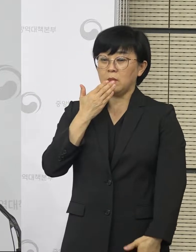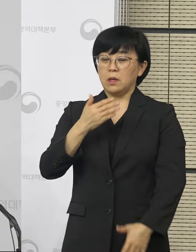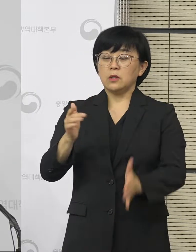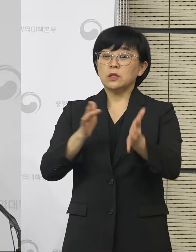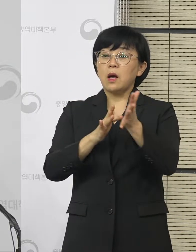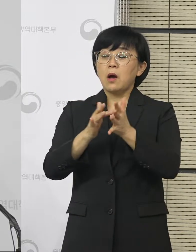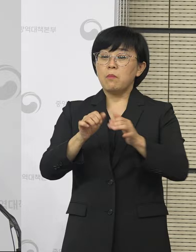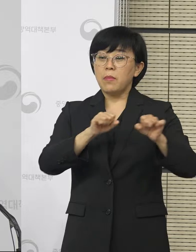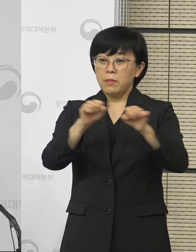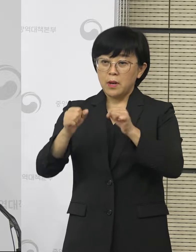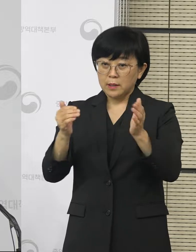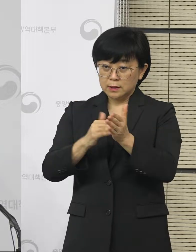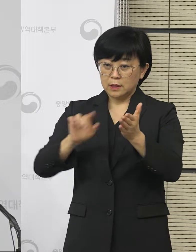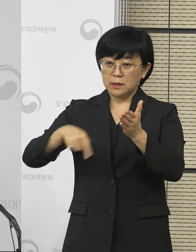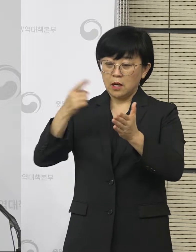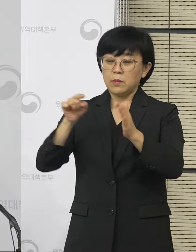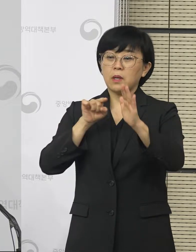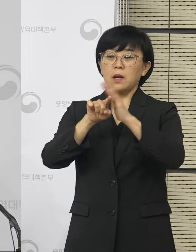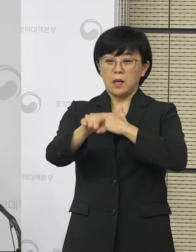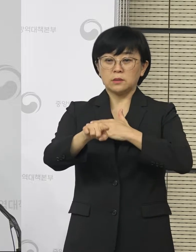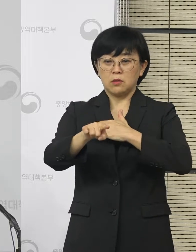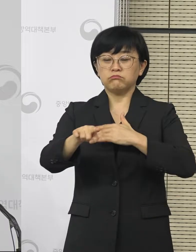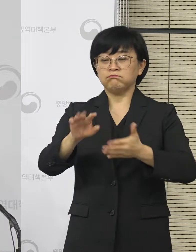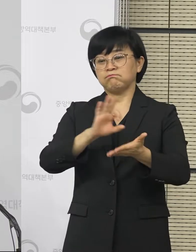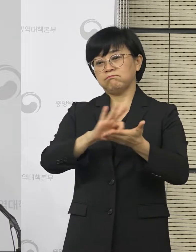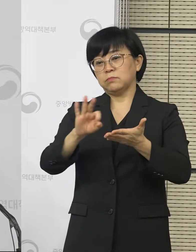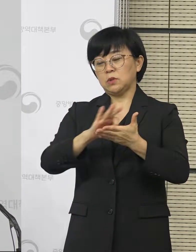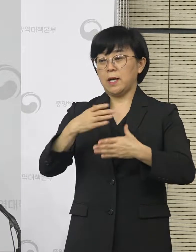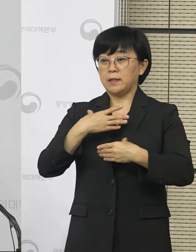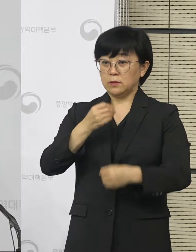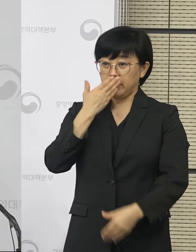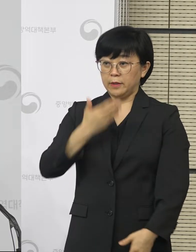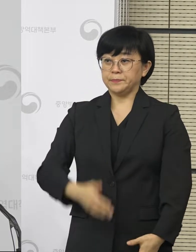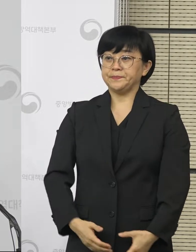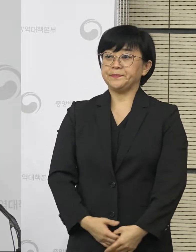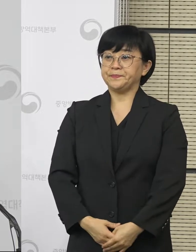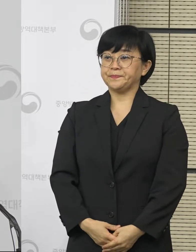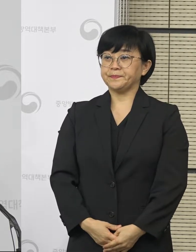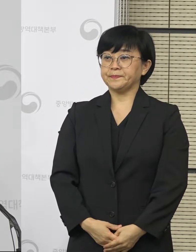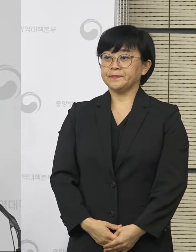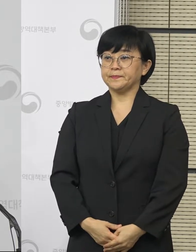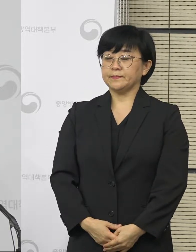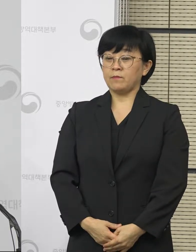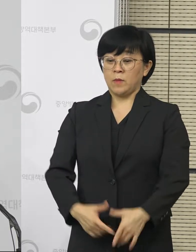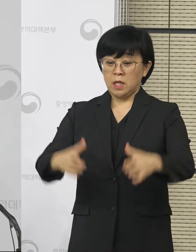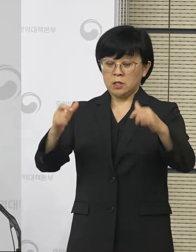가능하기 때문에 소독 후에 해당 장소를 이용하는 것은 안전하다고 말씀드리겠습니다.